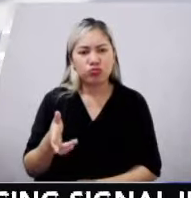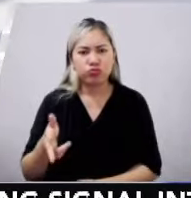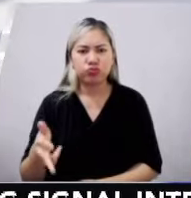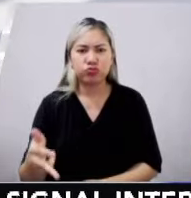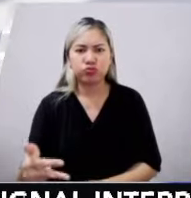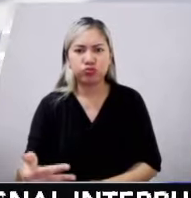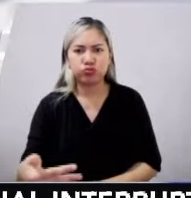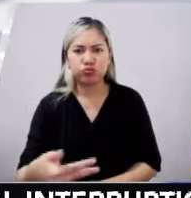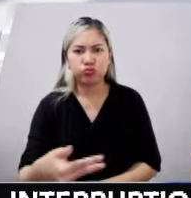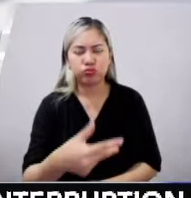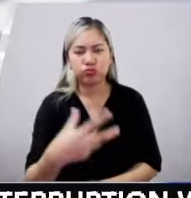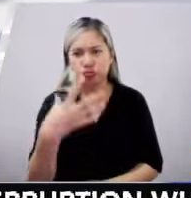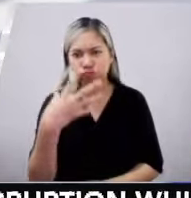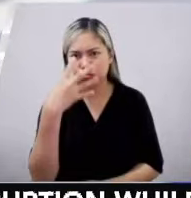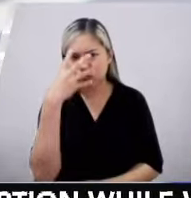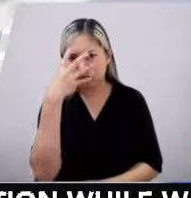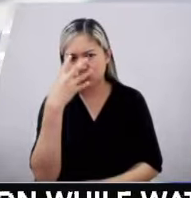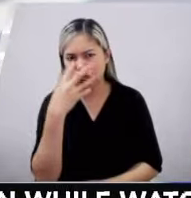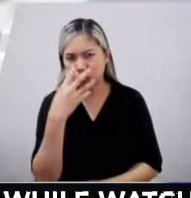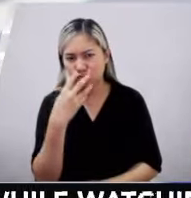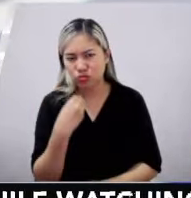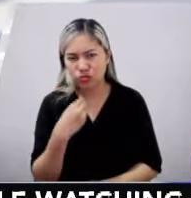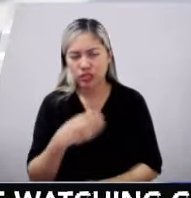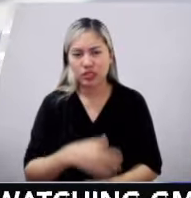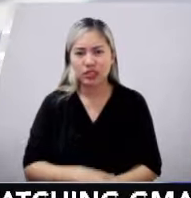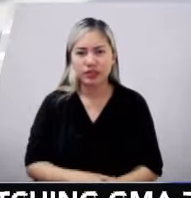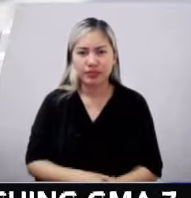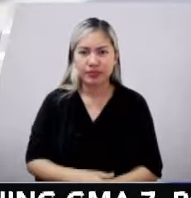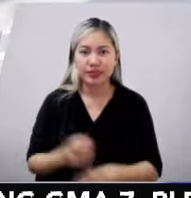lasing na lasing yung suspect.